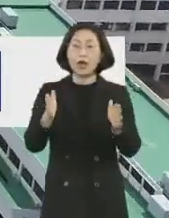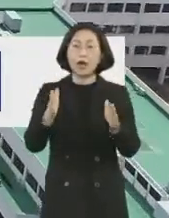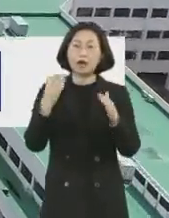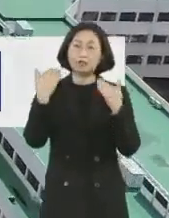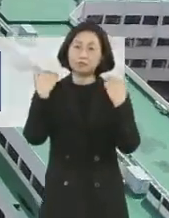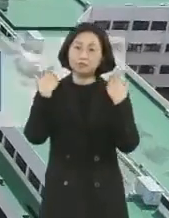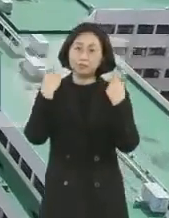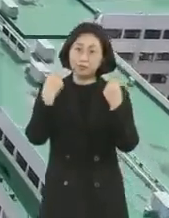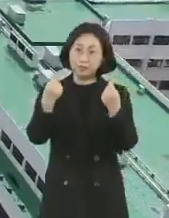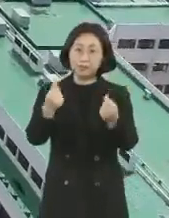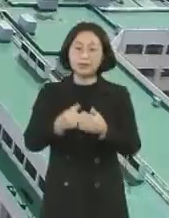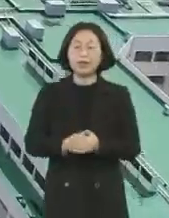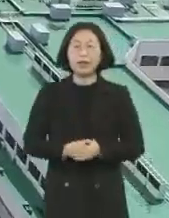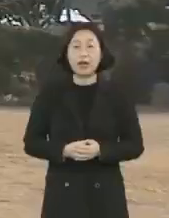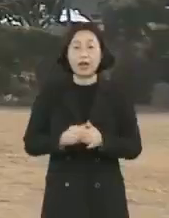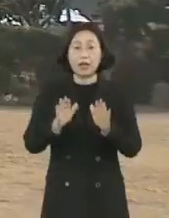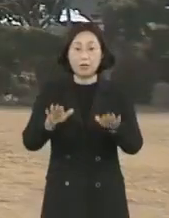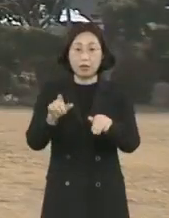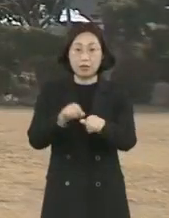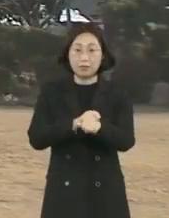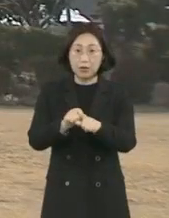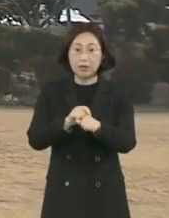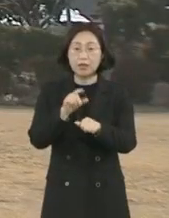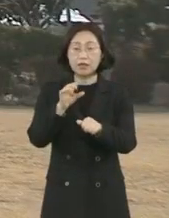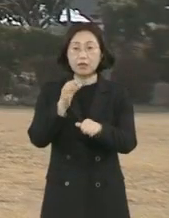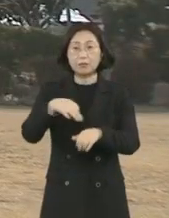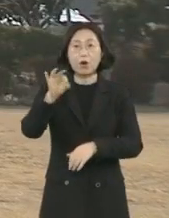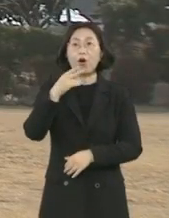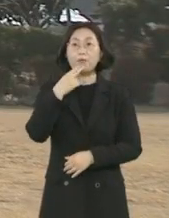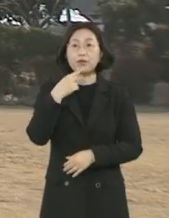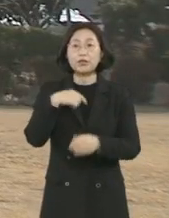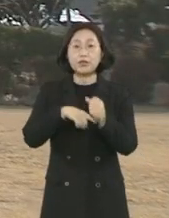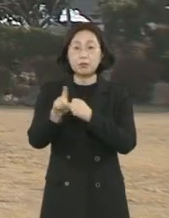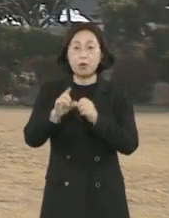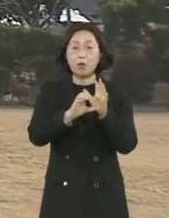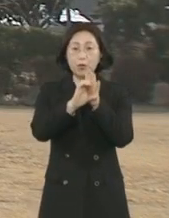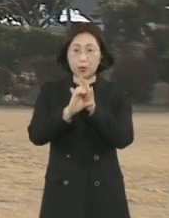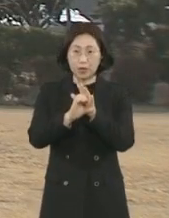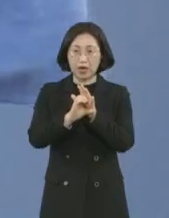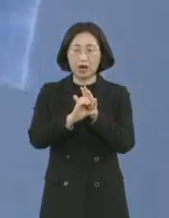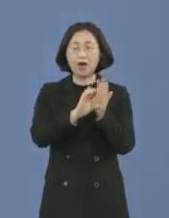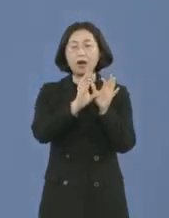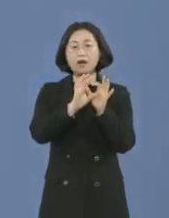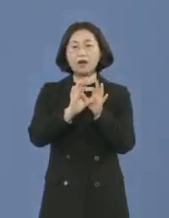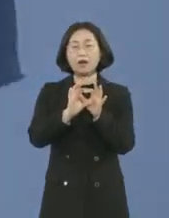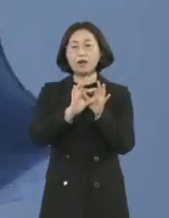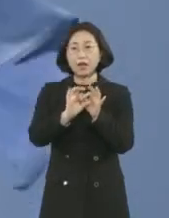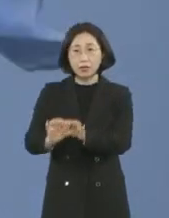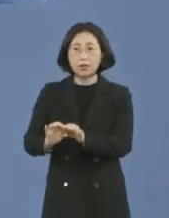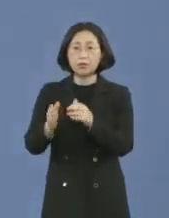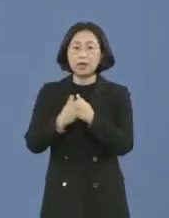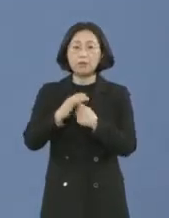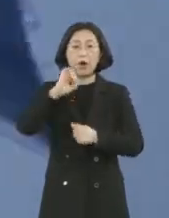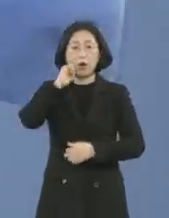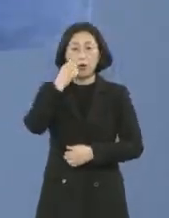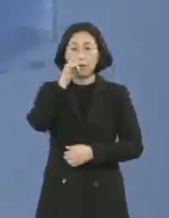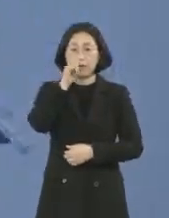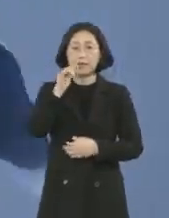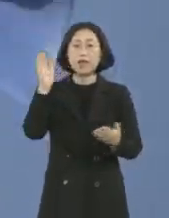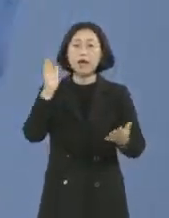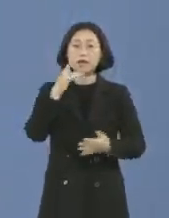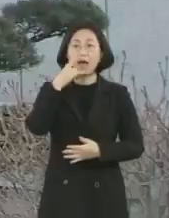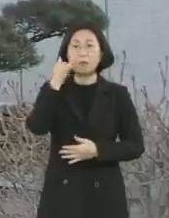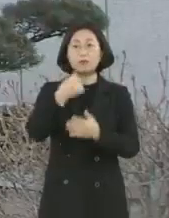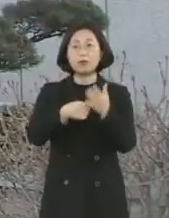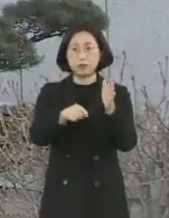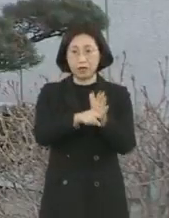있습니다. 대학 측은 특히 이번 동결은 코로나19가 3년 차에 접어들어 어려움에 처한 학생과 학부모들을 위한